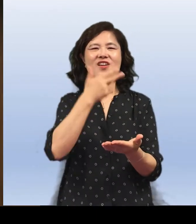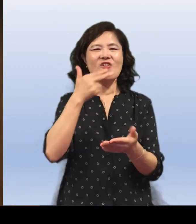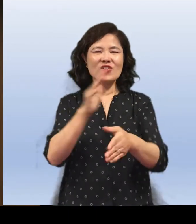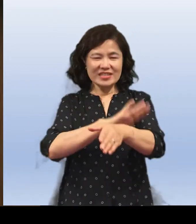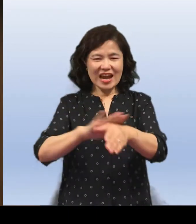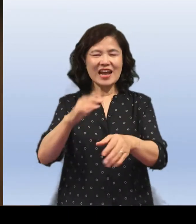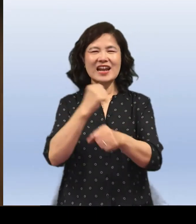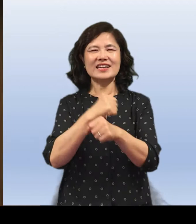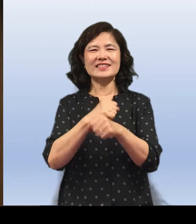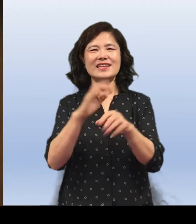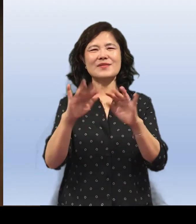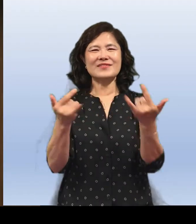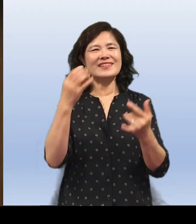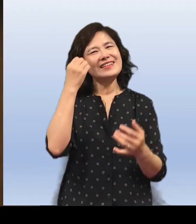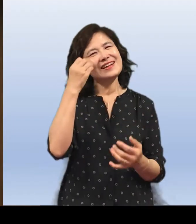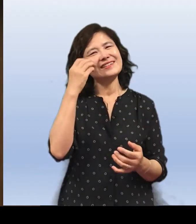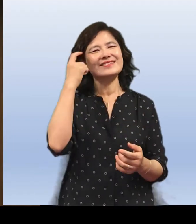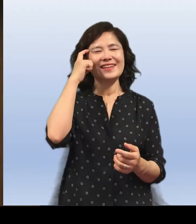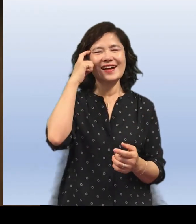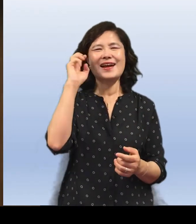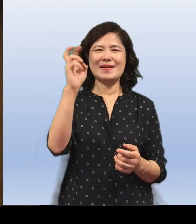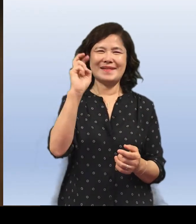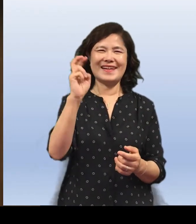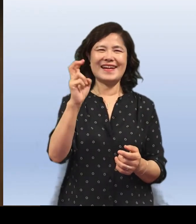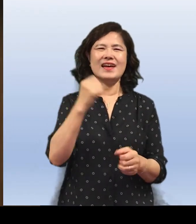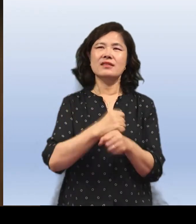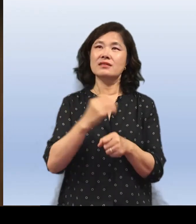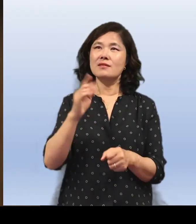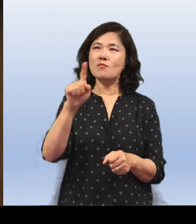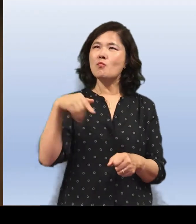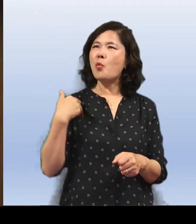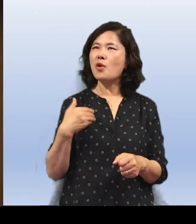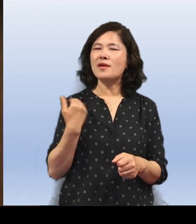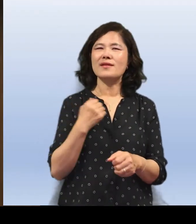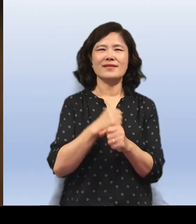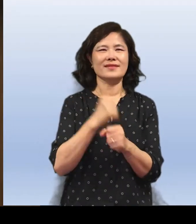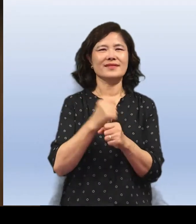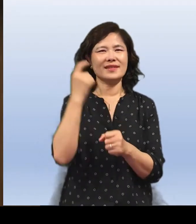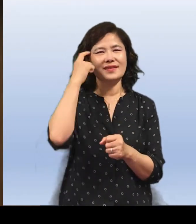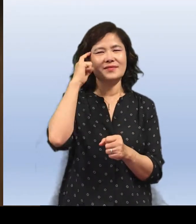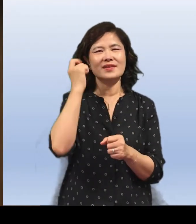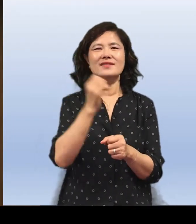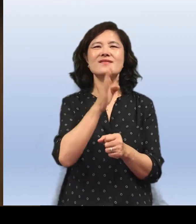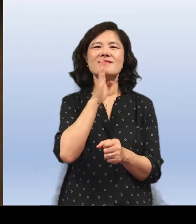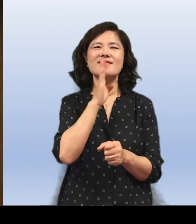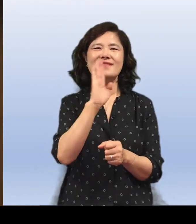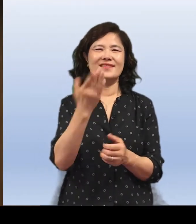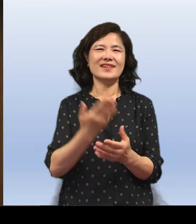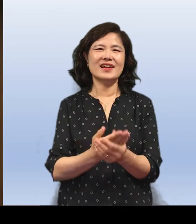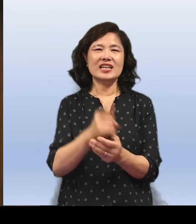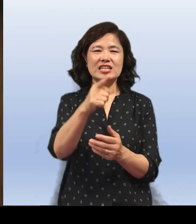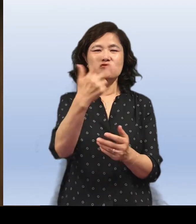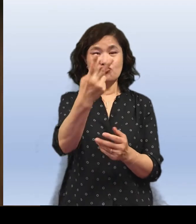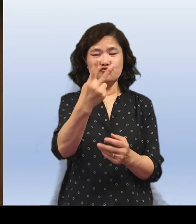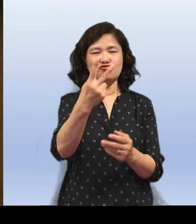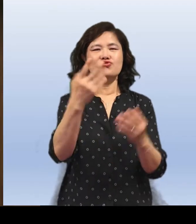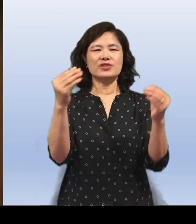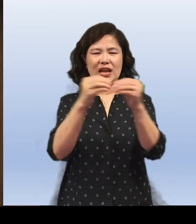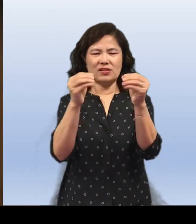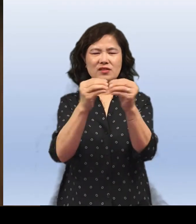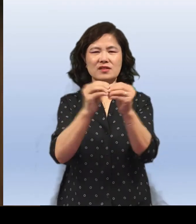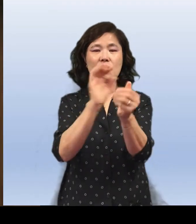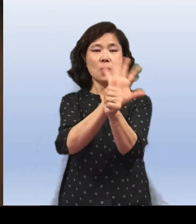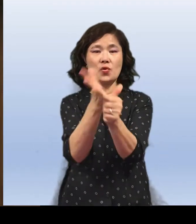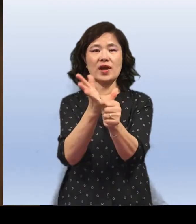분 자괴감을 갖지 마시기 바랍니다. 나는 왜 모르고 있었나? 모르시는 게 당연합니다. 이 두 단어는 아마